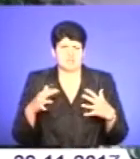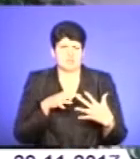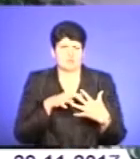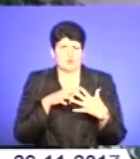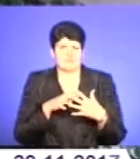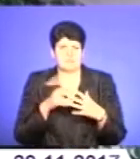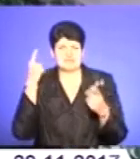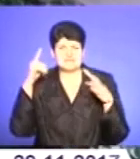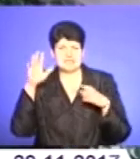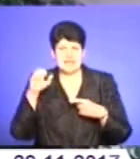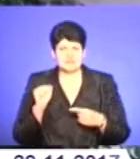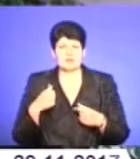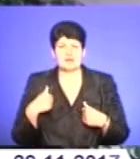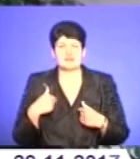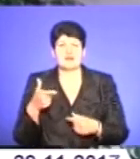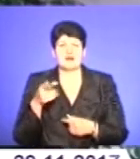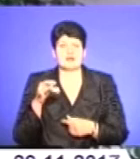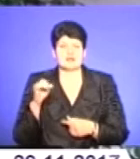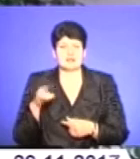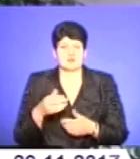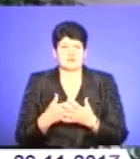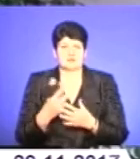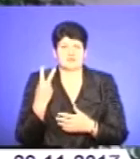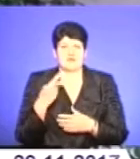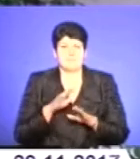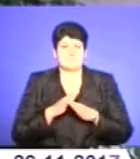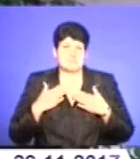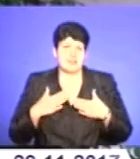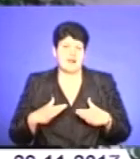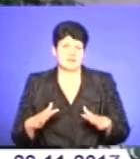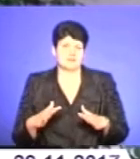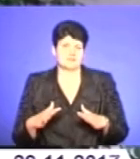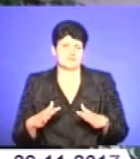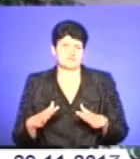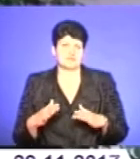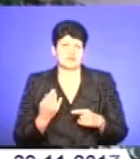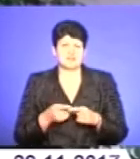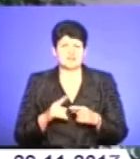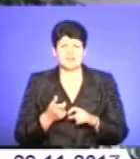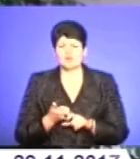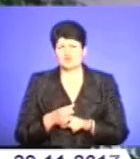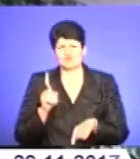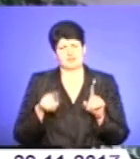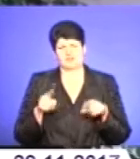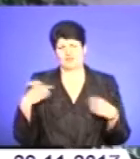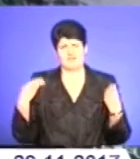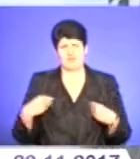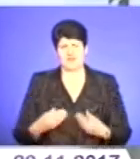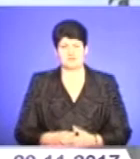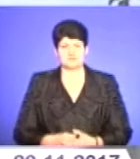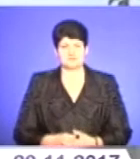мистецтва. У мене в гардеробі, ну, максимум два плаття, і то це дуже-дуже рідко, що я можу їх